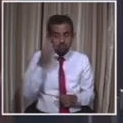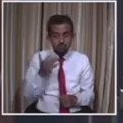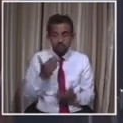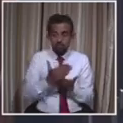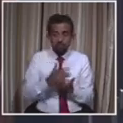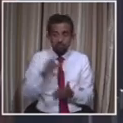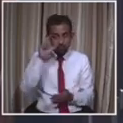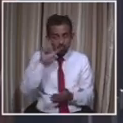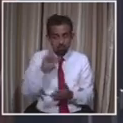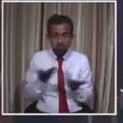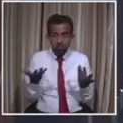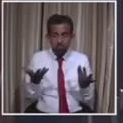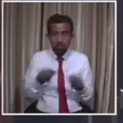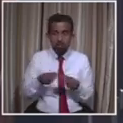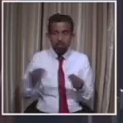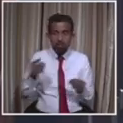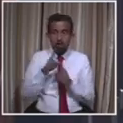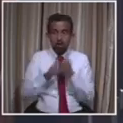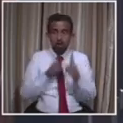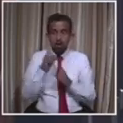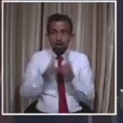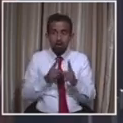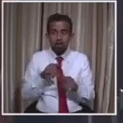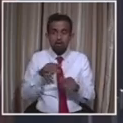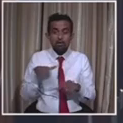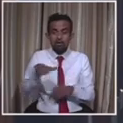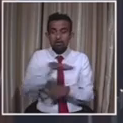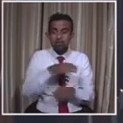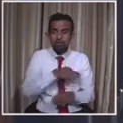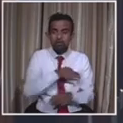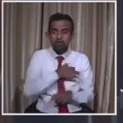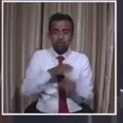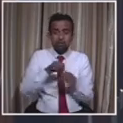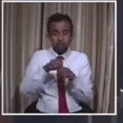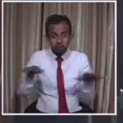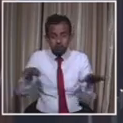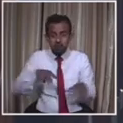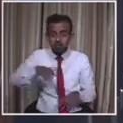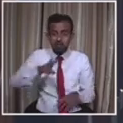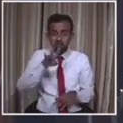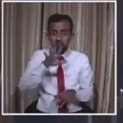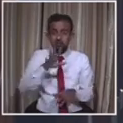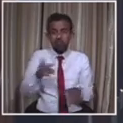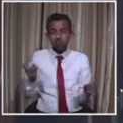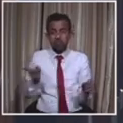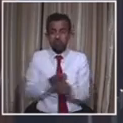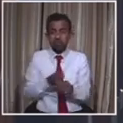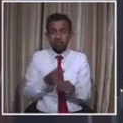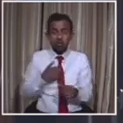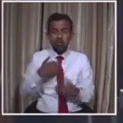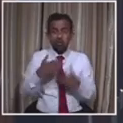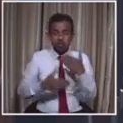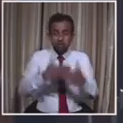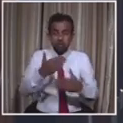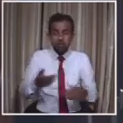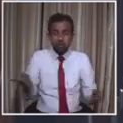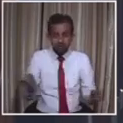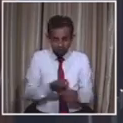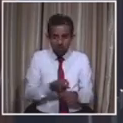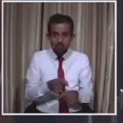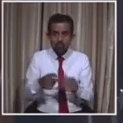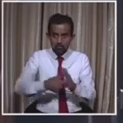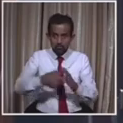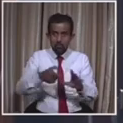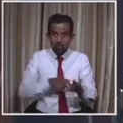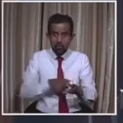හොයන්න නැතුව කෝවිත මේ කතා කරලා සමාජයේ වෛරය වපුරලා මේ 225ට මැරුම් කන්න අපේ පරම්පරාවලට මැරුම් කන්න දදන්නේ.